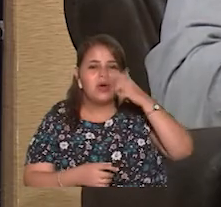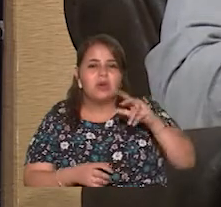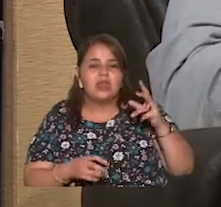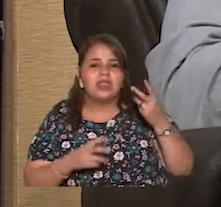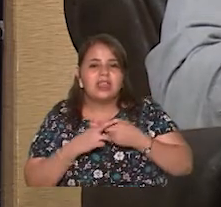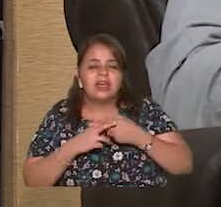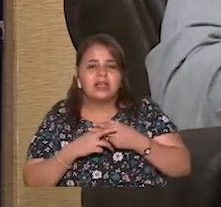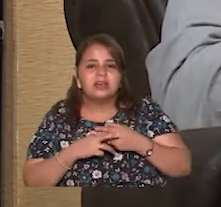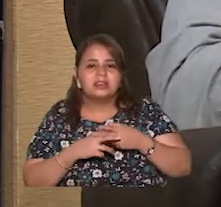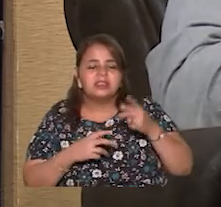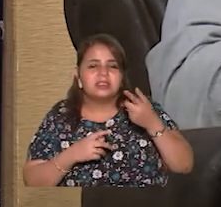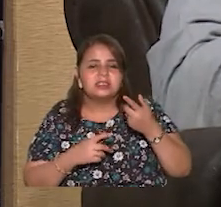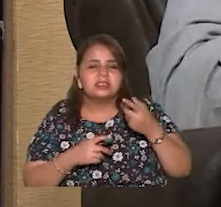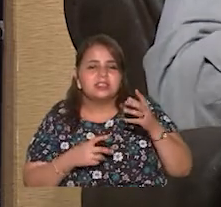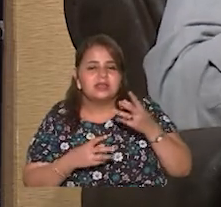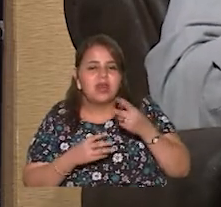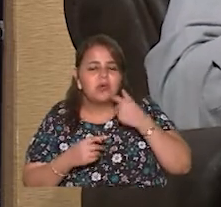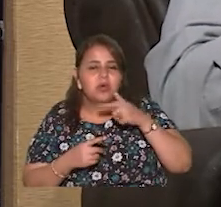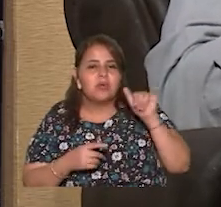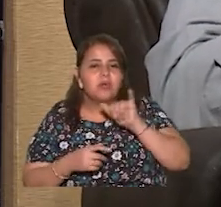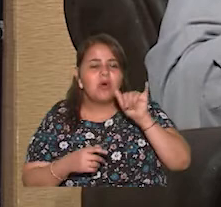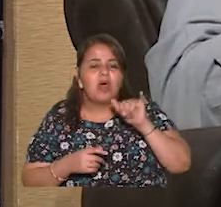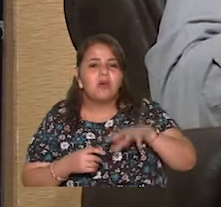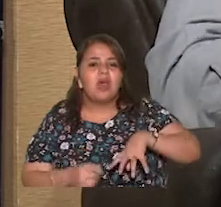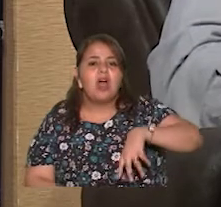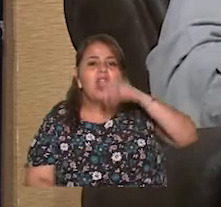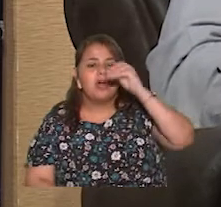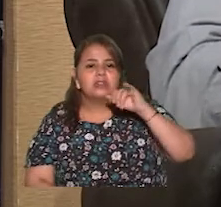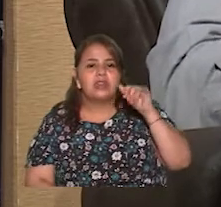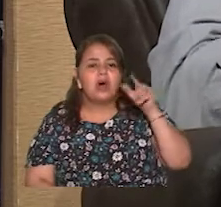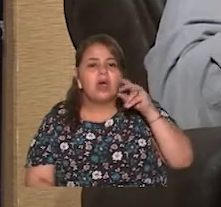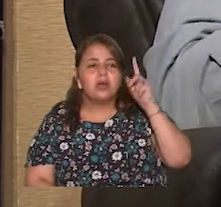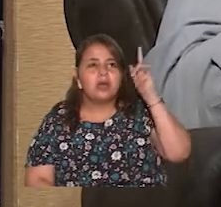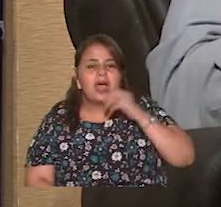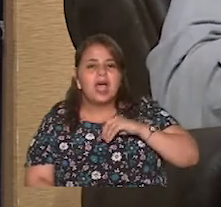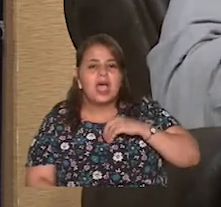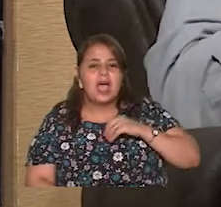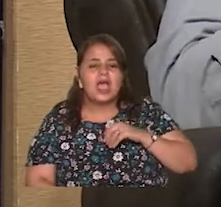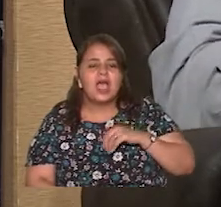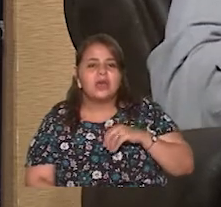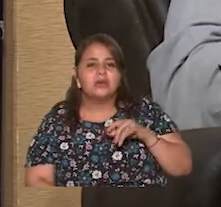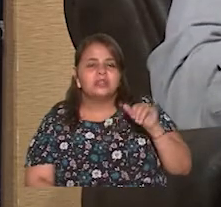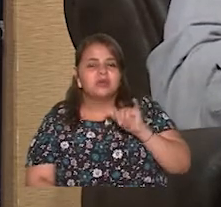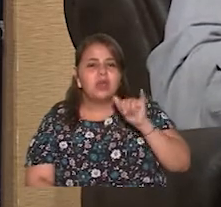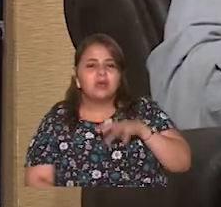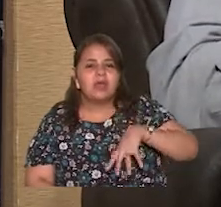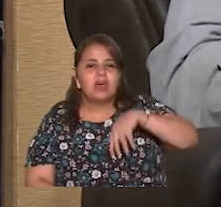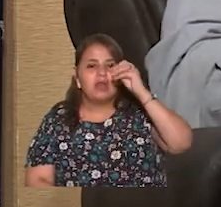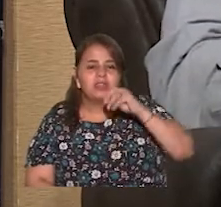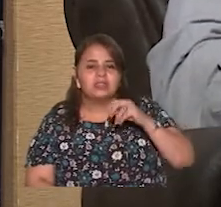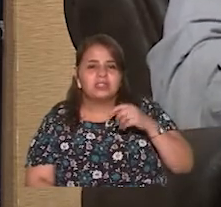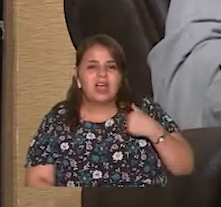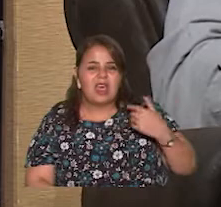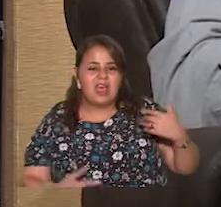موت الخاطي مثل ما يرجع واحد، هو الداعي كل الى الخلاص. هو عايز الناس كلها، هو جاي عشان الناس كلها مش هيفرح لما خاطي